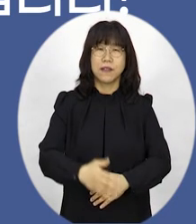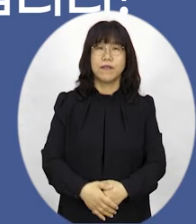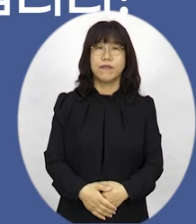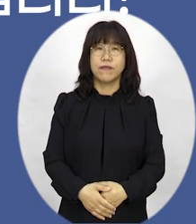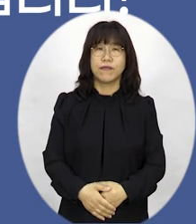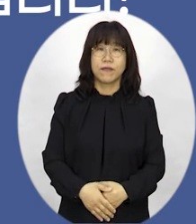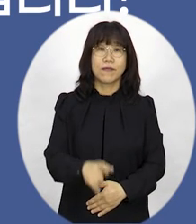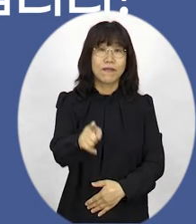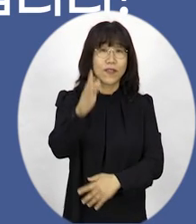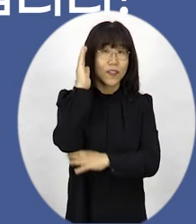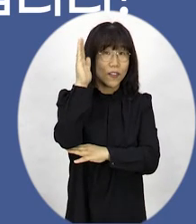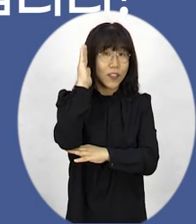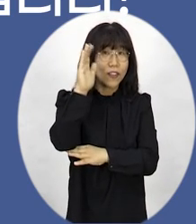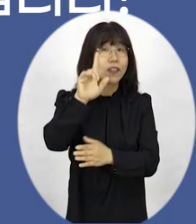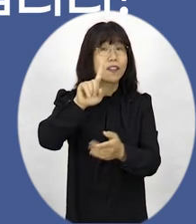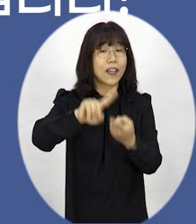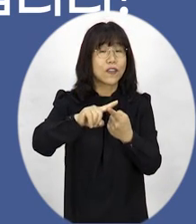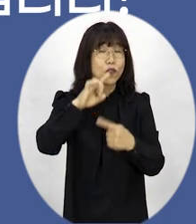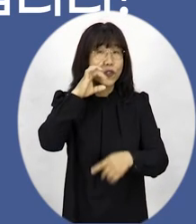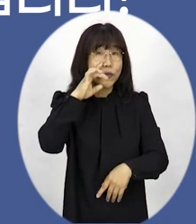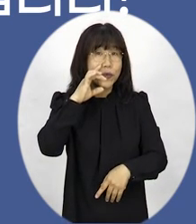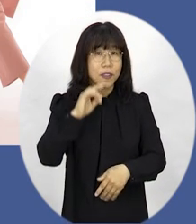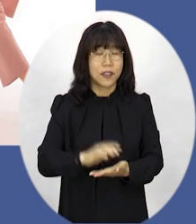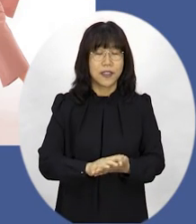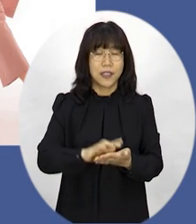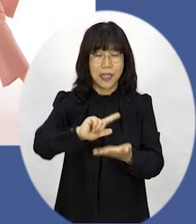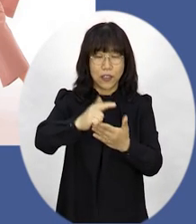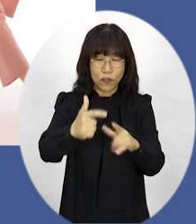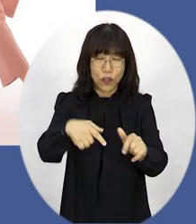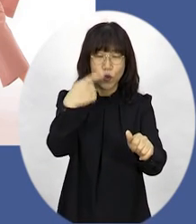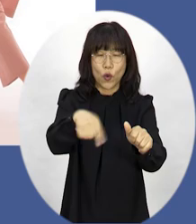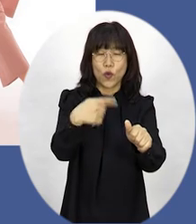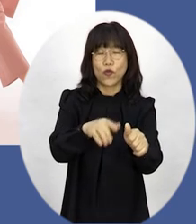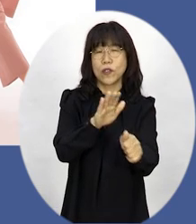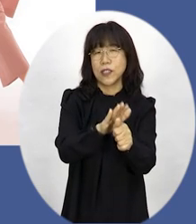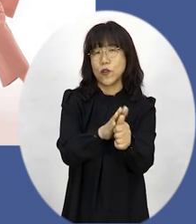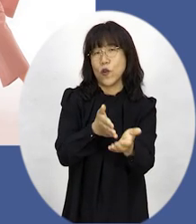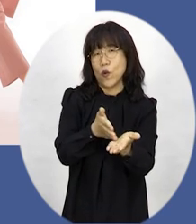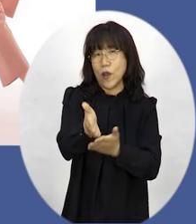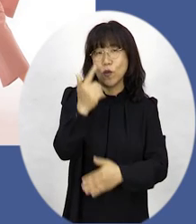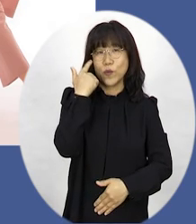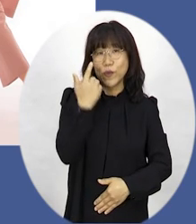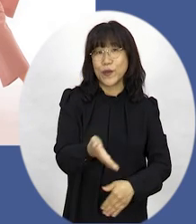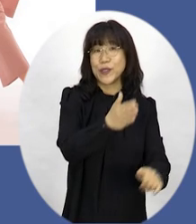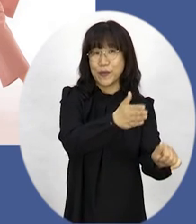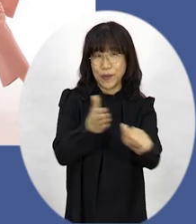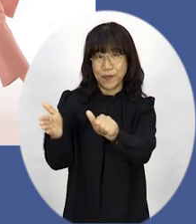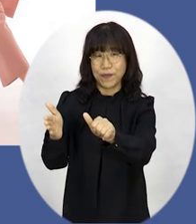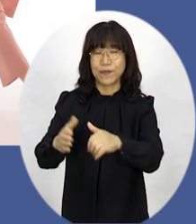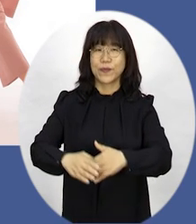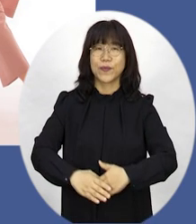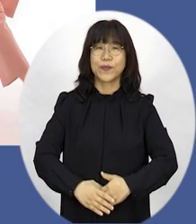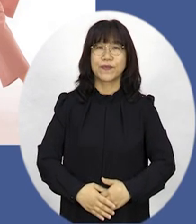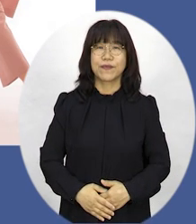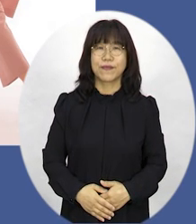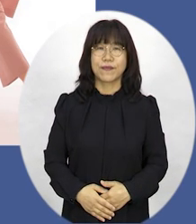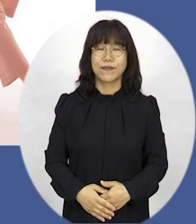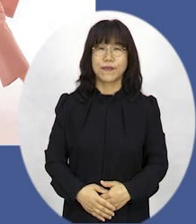없이 시청할 수 있습니다. 강좌에 대한 보다 자세한 사항은 강서구청 교육지원과로 문의하면 됩니다.